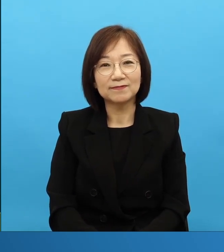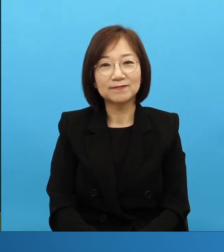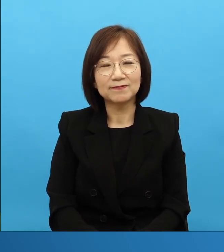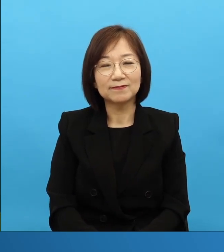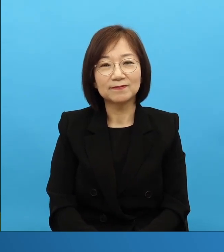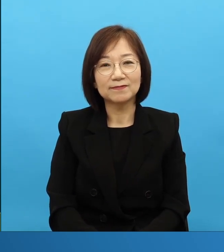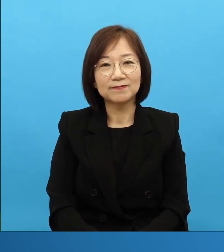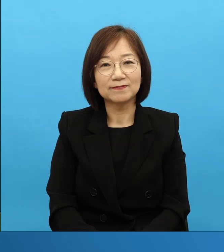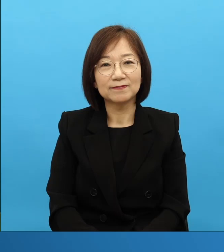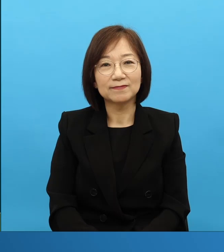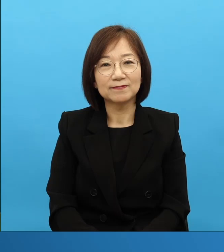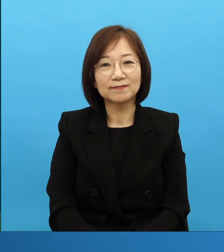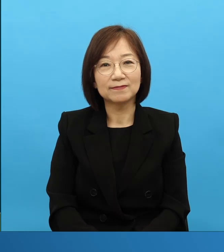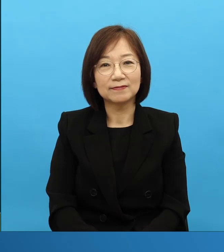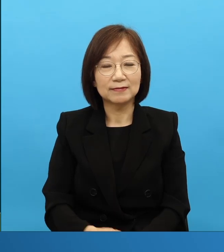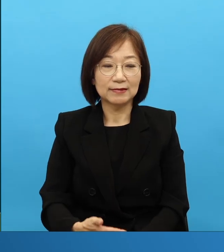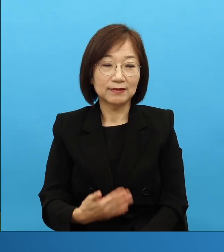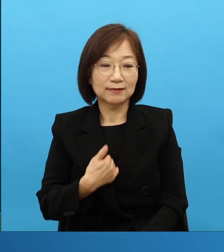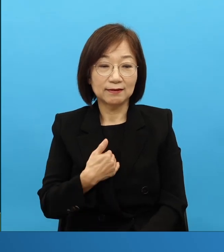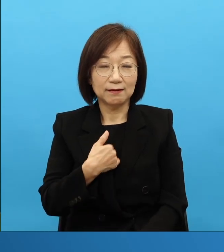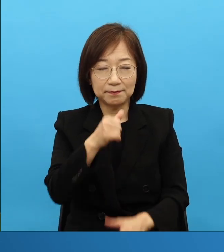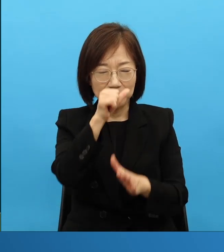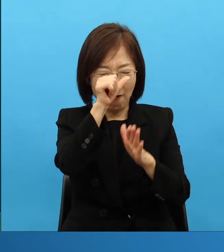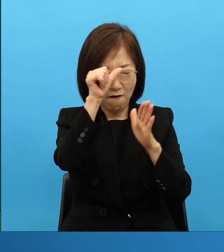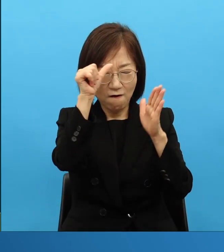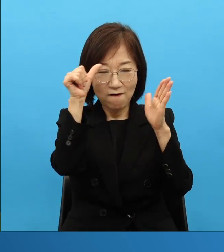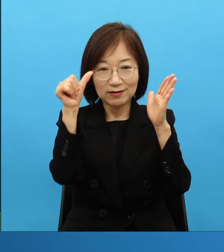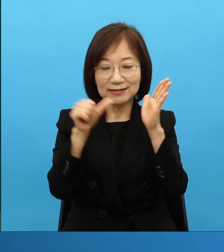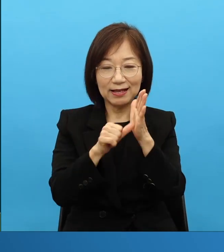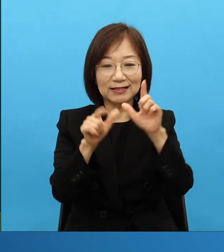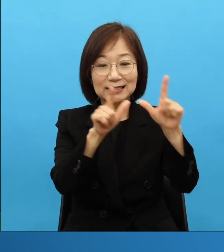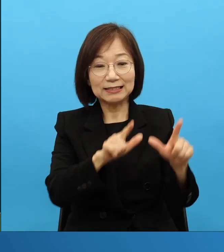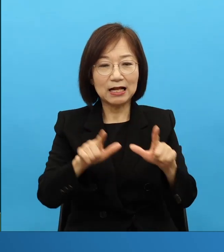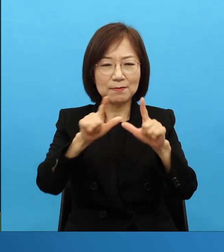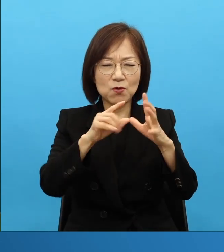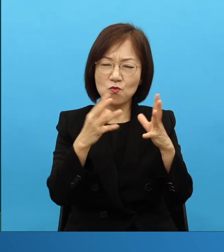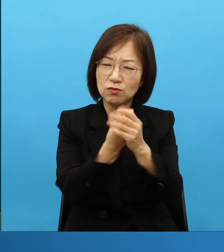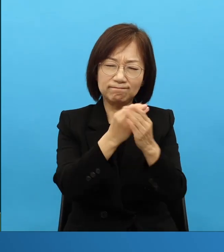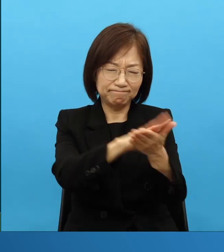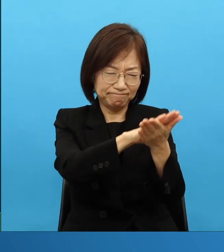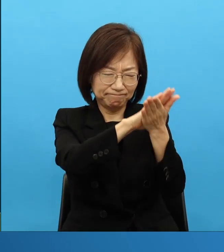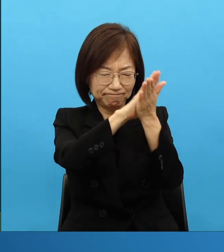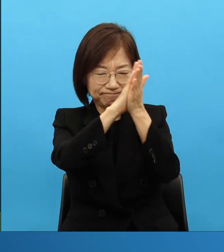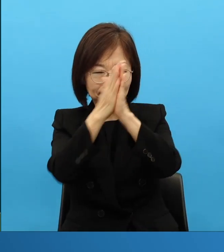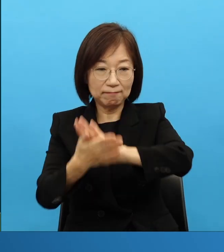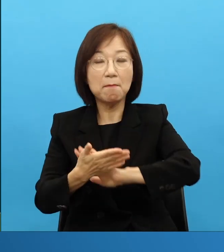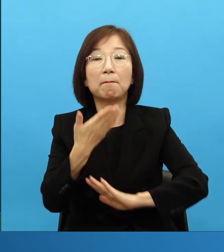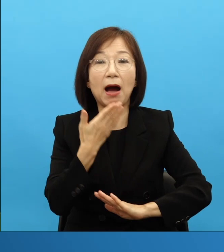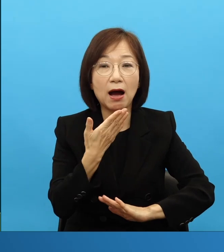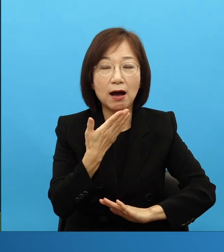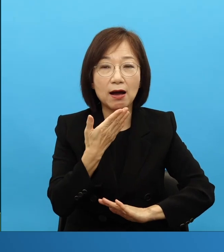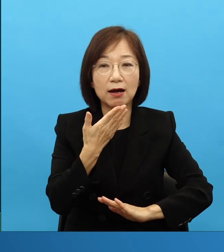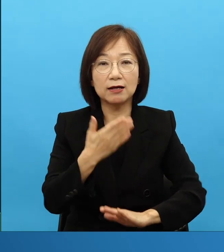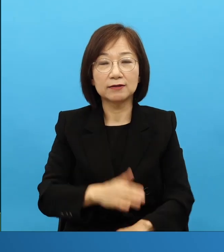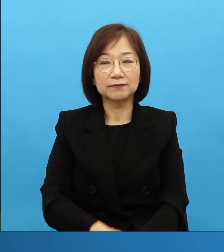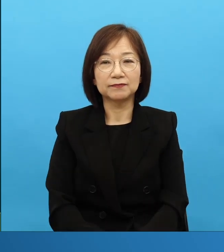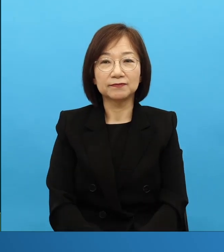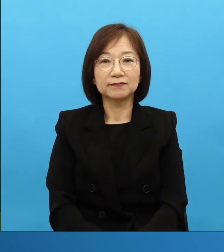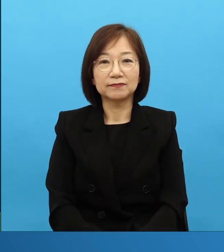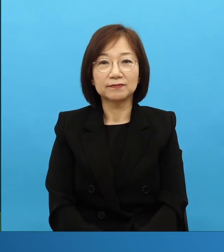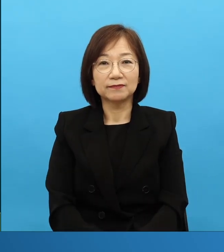변하는 이런 일이 일어날 수도 있습니다. And these events can change your life. 왜